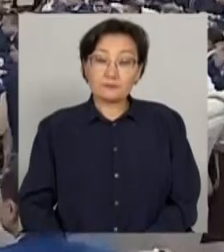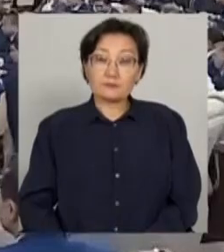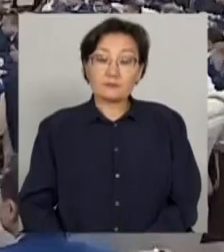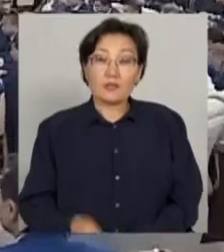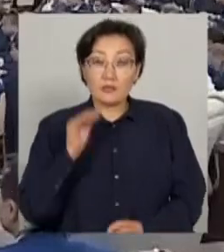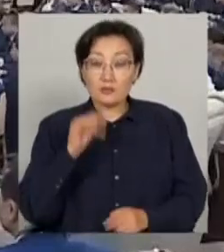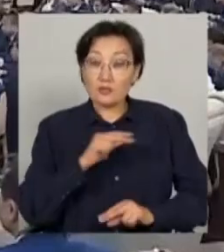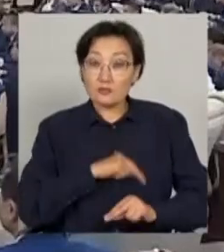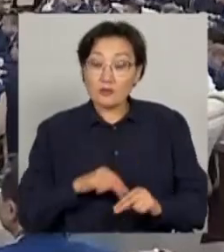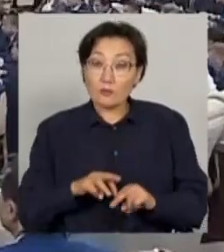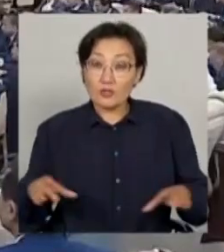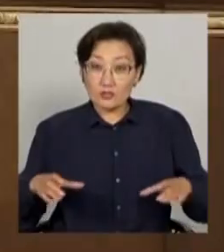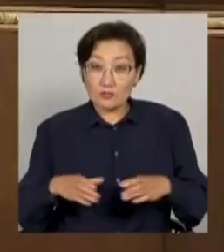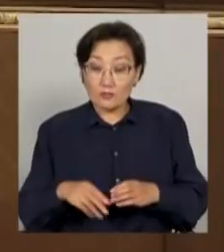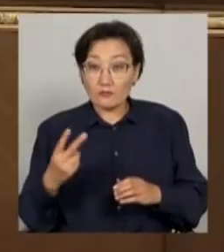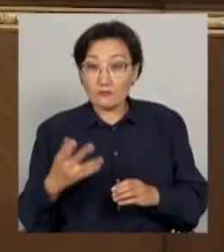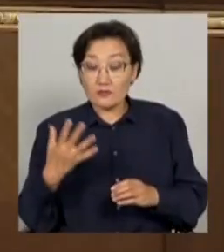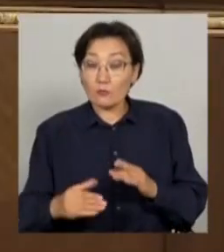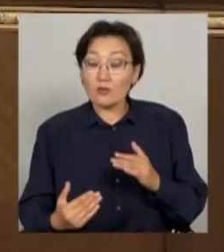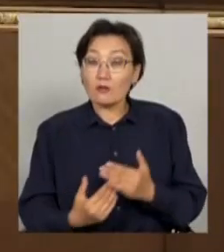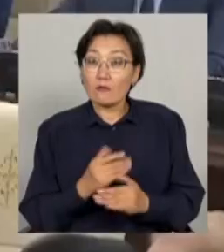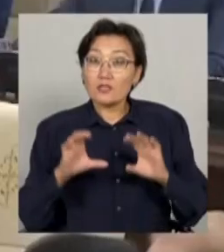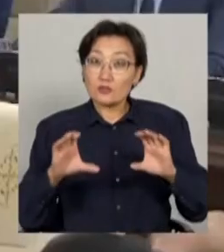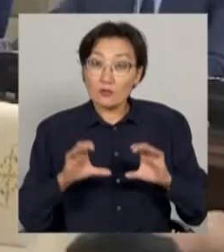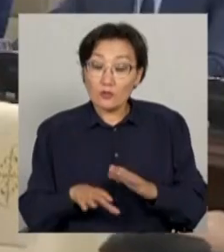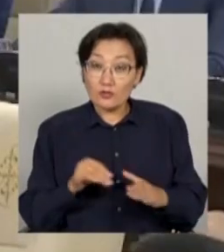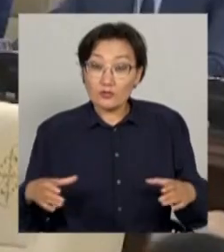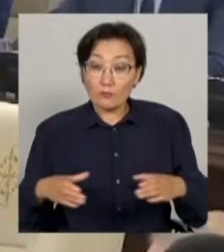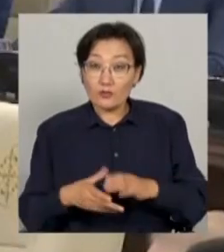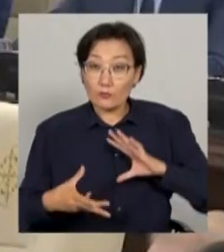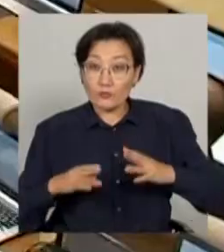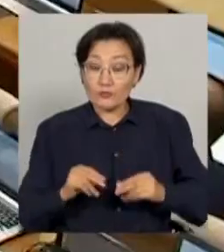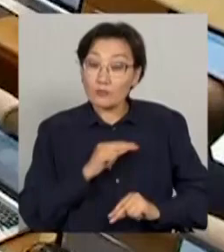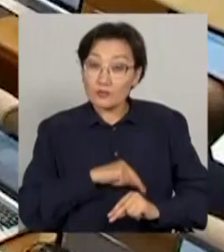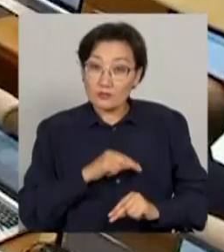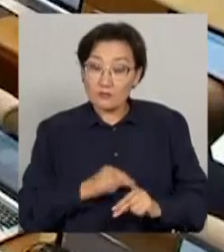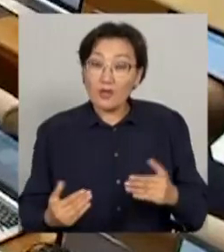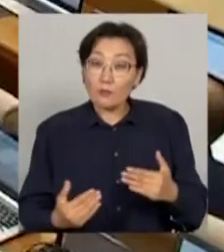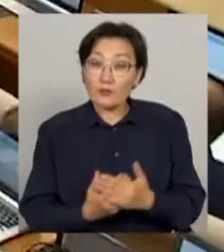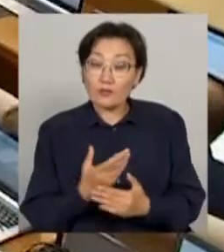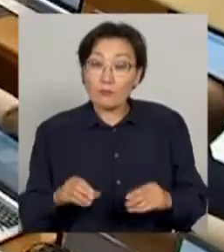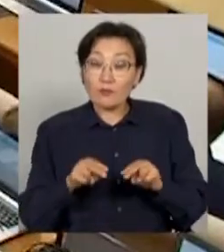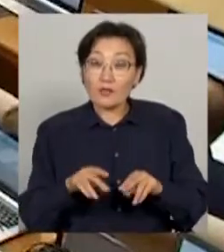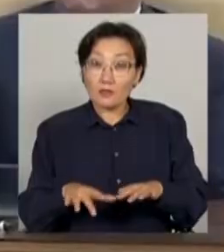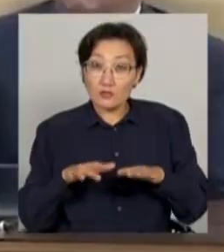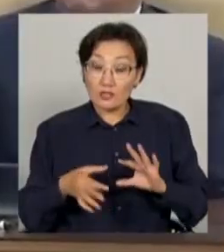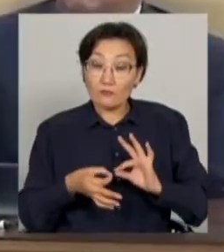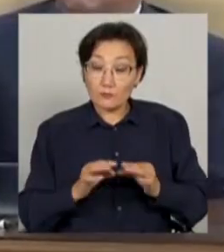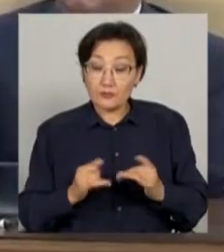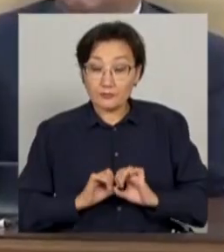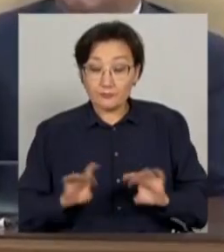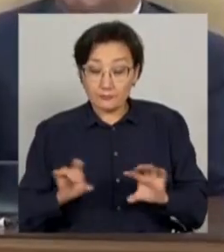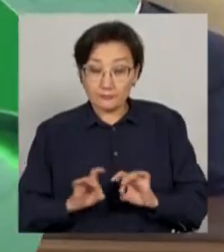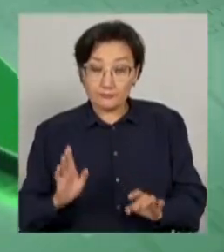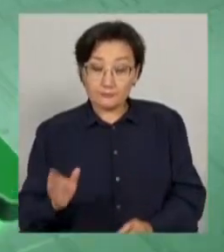Критика работы правительства и 25 новых законов. Депутаты подвели итоги работы обновленного парламента. Подробности в